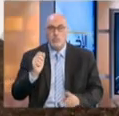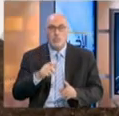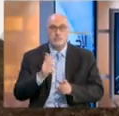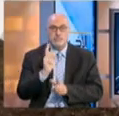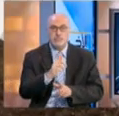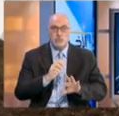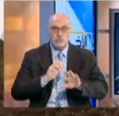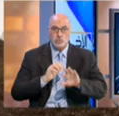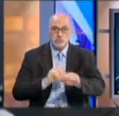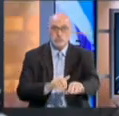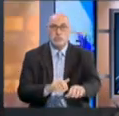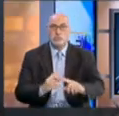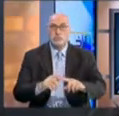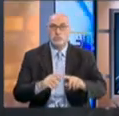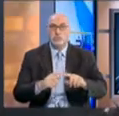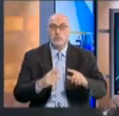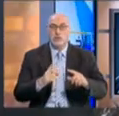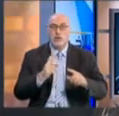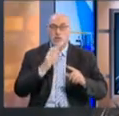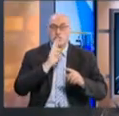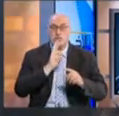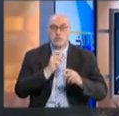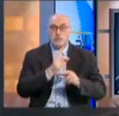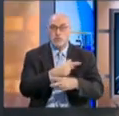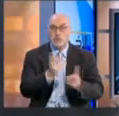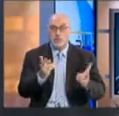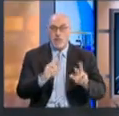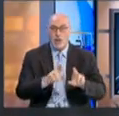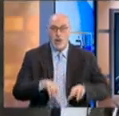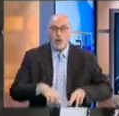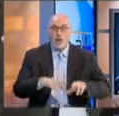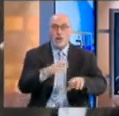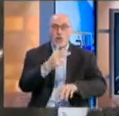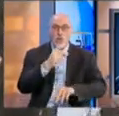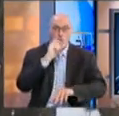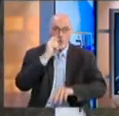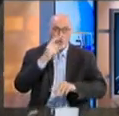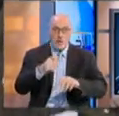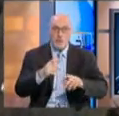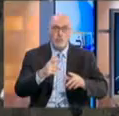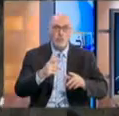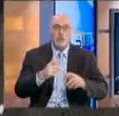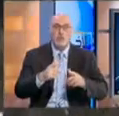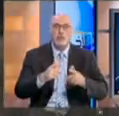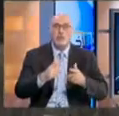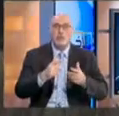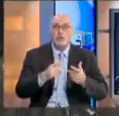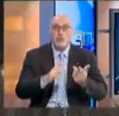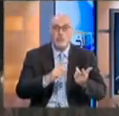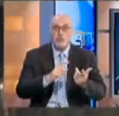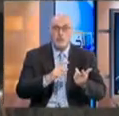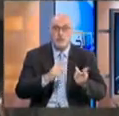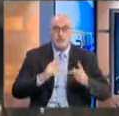وغيرها، وهذا بموازاة إعلان موسكو عن فتح ممر إنساني لإجلاء المدنيين العالقين